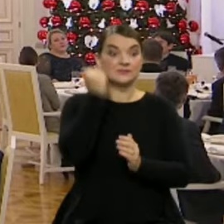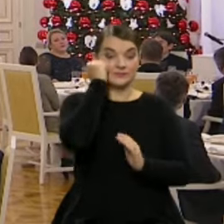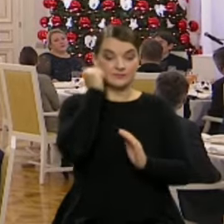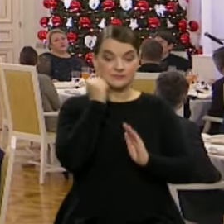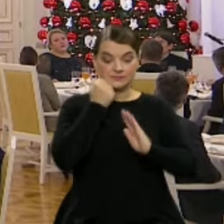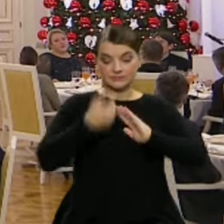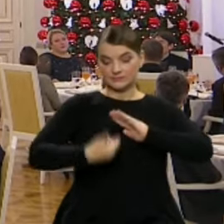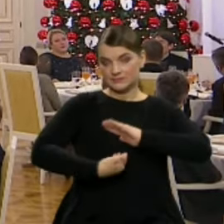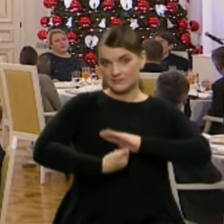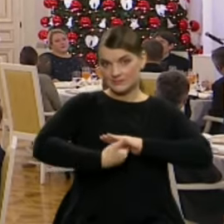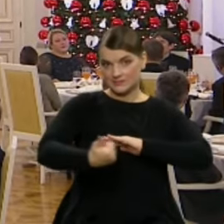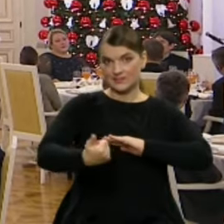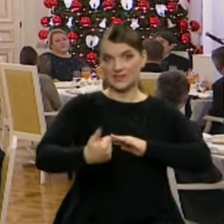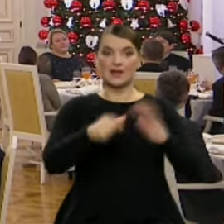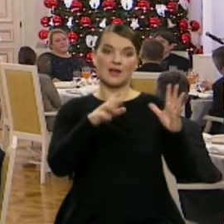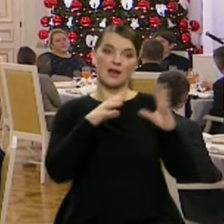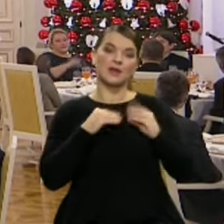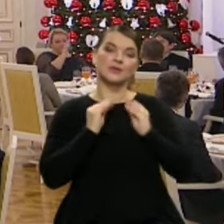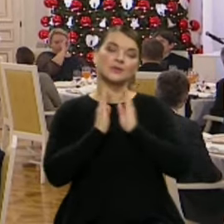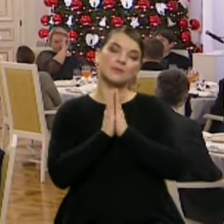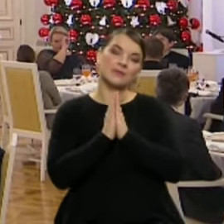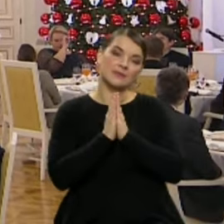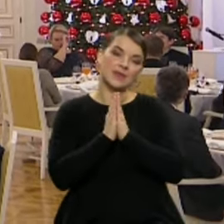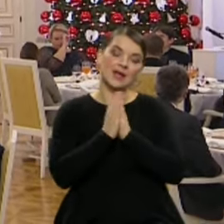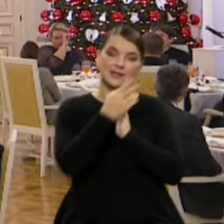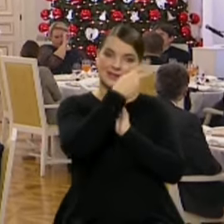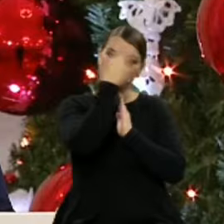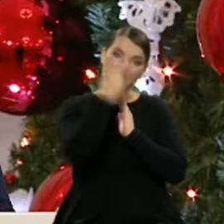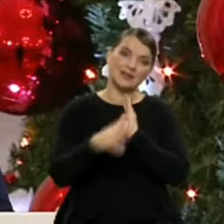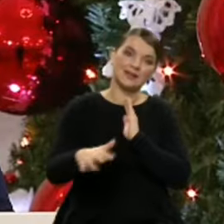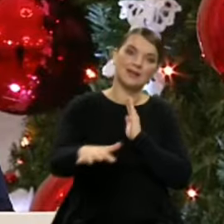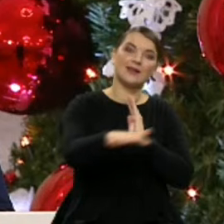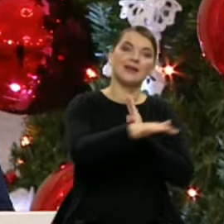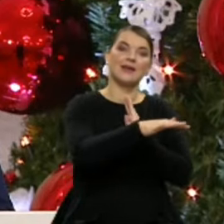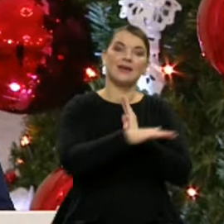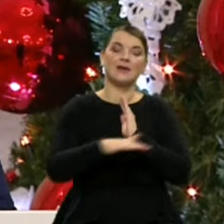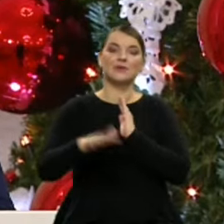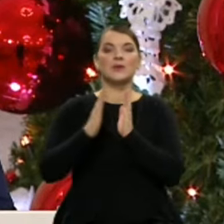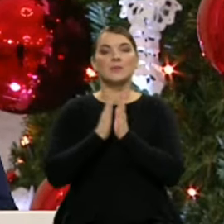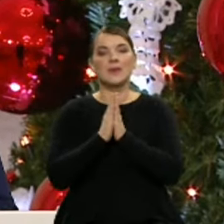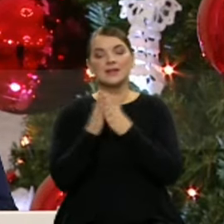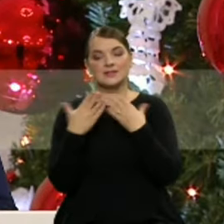kartu melstis už Lietuvą, už šeimas ir liūdyti, kas man yra šeima.